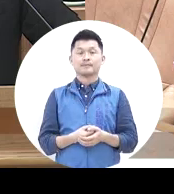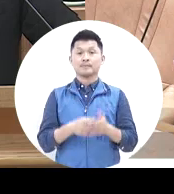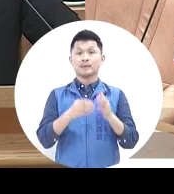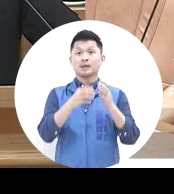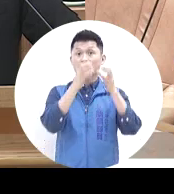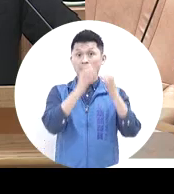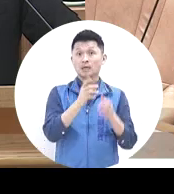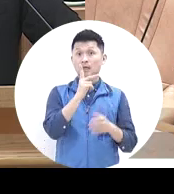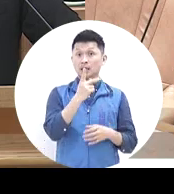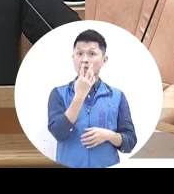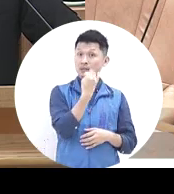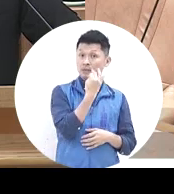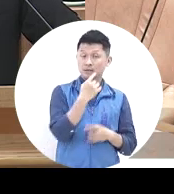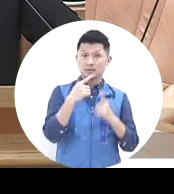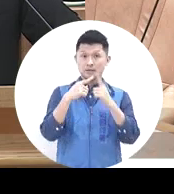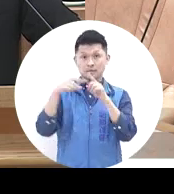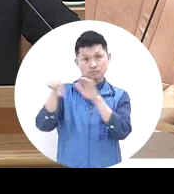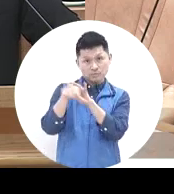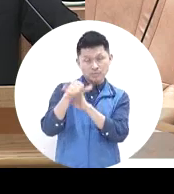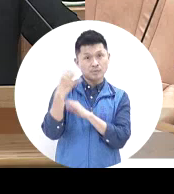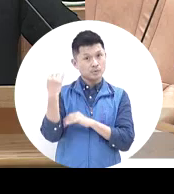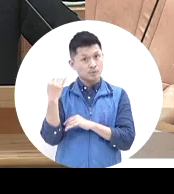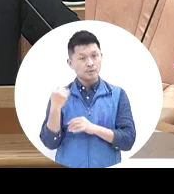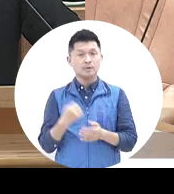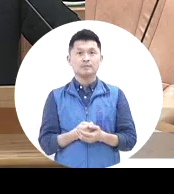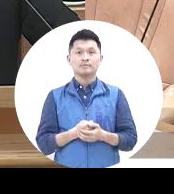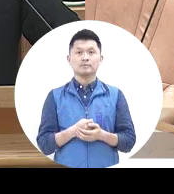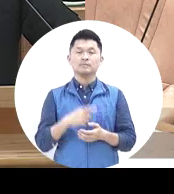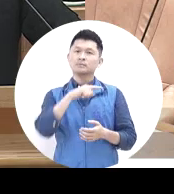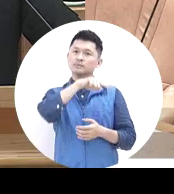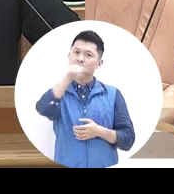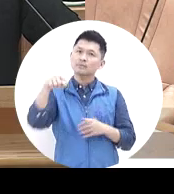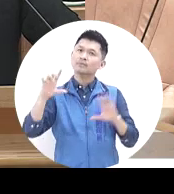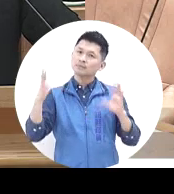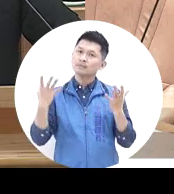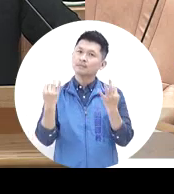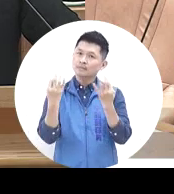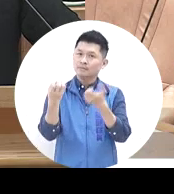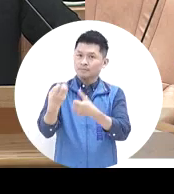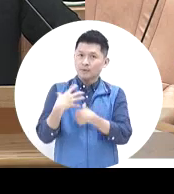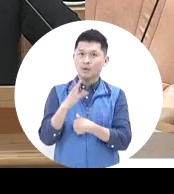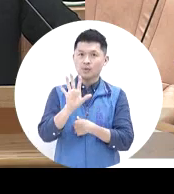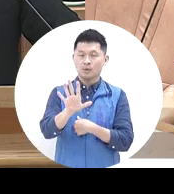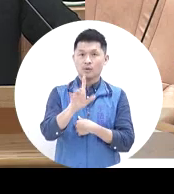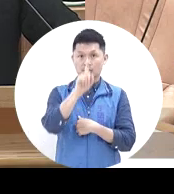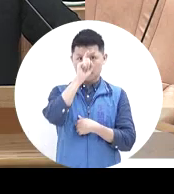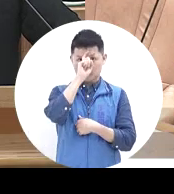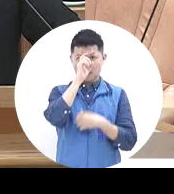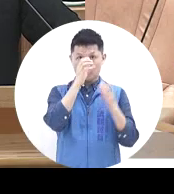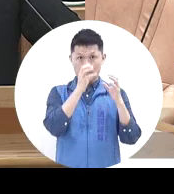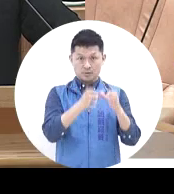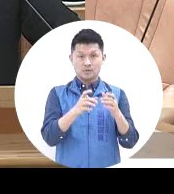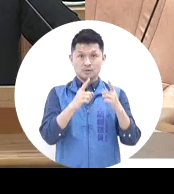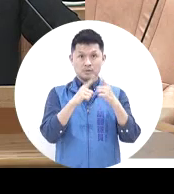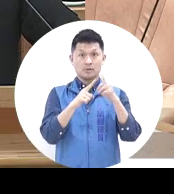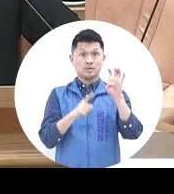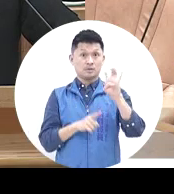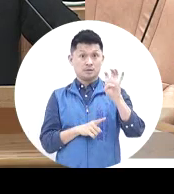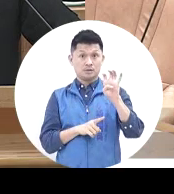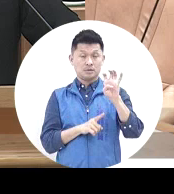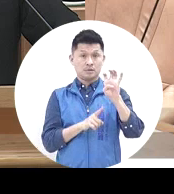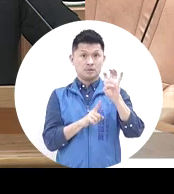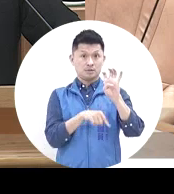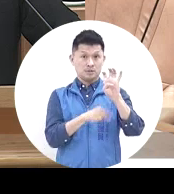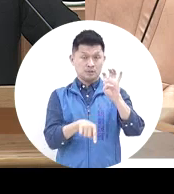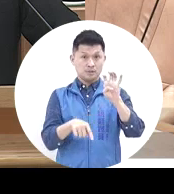都有多少人。虽然他们初步有给我回报，希望设40个人三科，